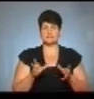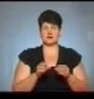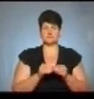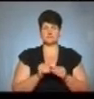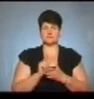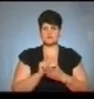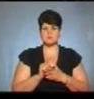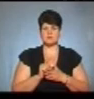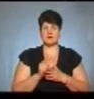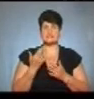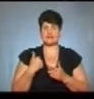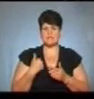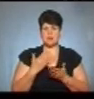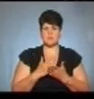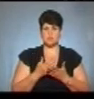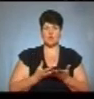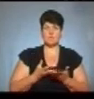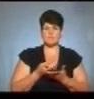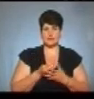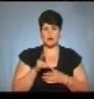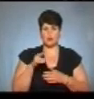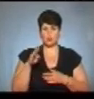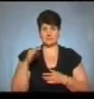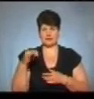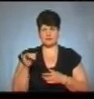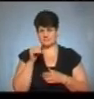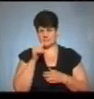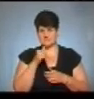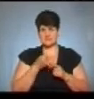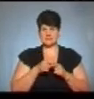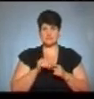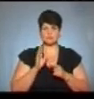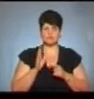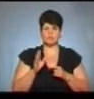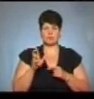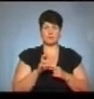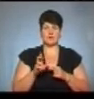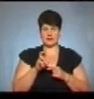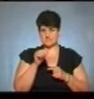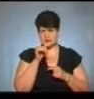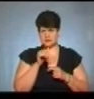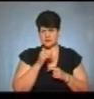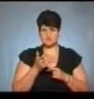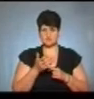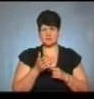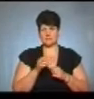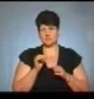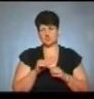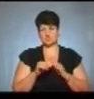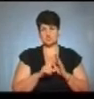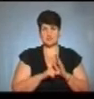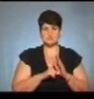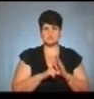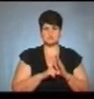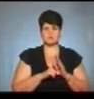А скільки я маю платити за лютий місяць, це прийде десь у березні, ну, 16-го,